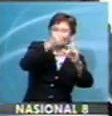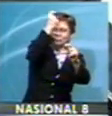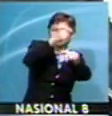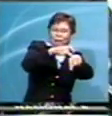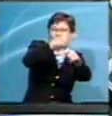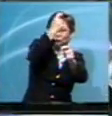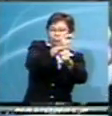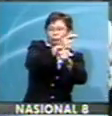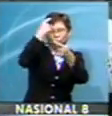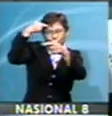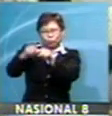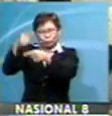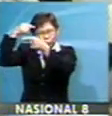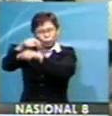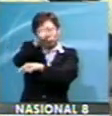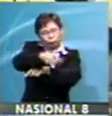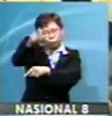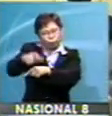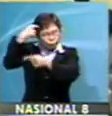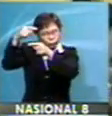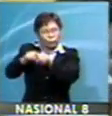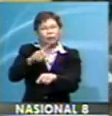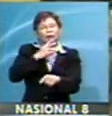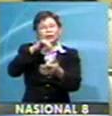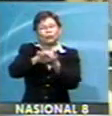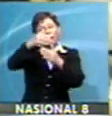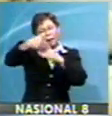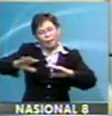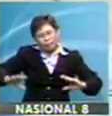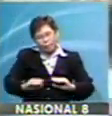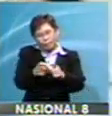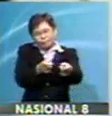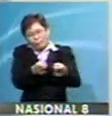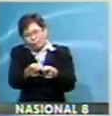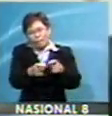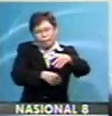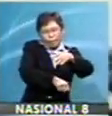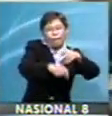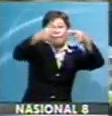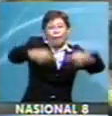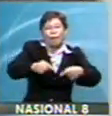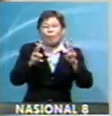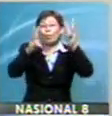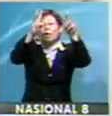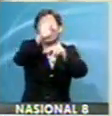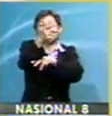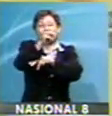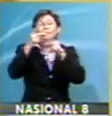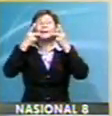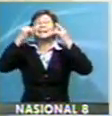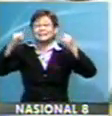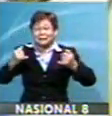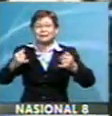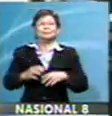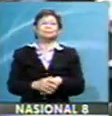dipujui ole semua pihak beliau berkikian selepas myuarat pengelola perlawanan s ke Lana Jaya